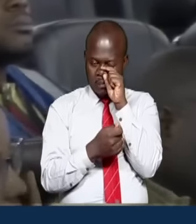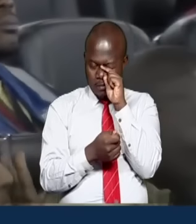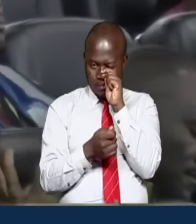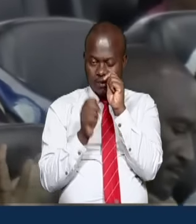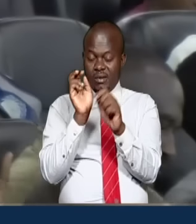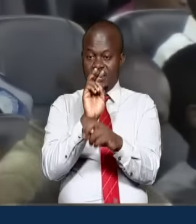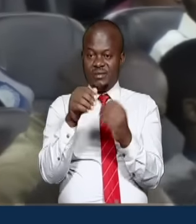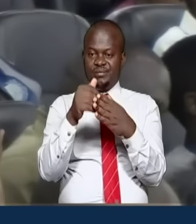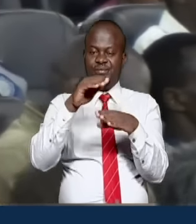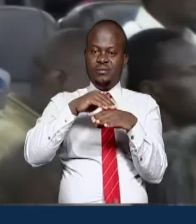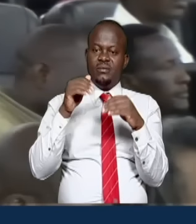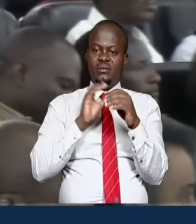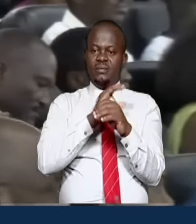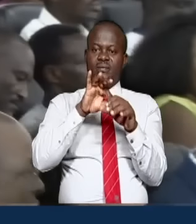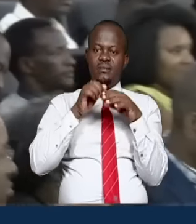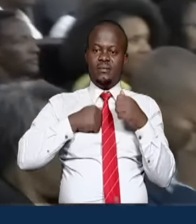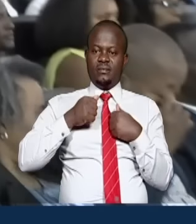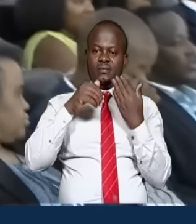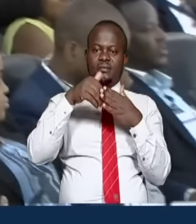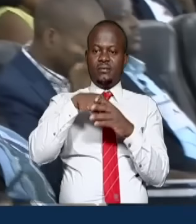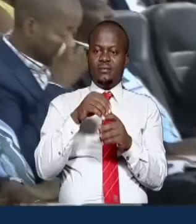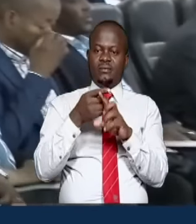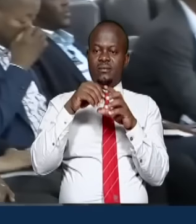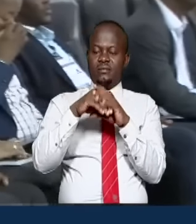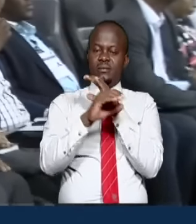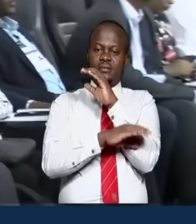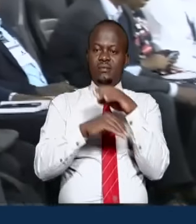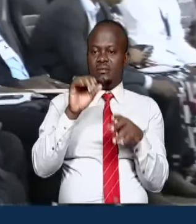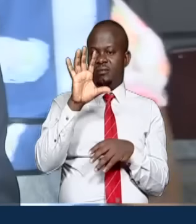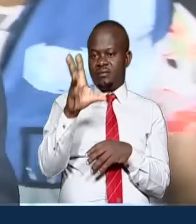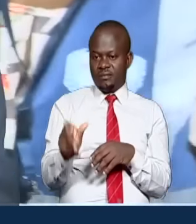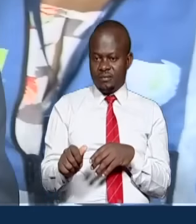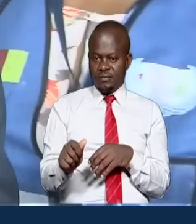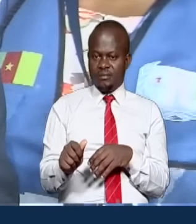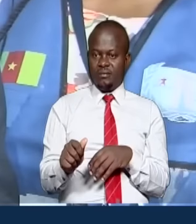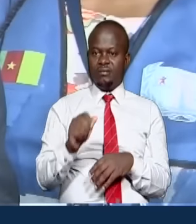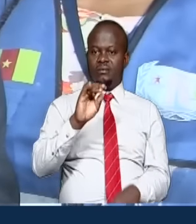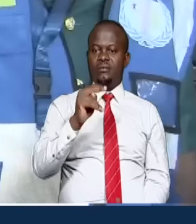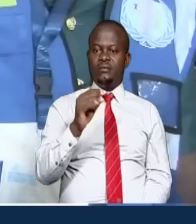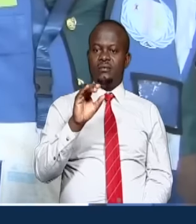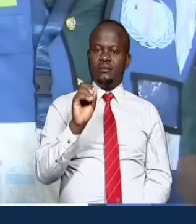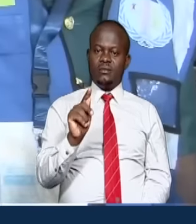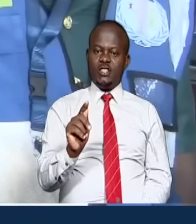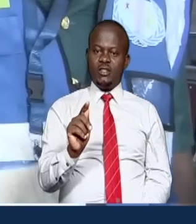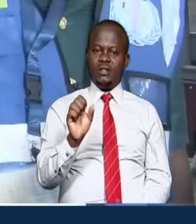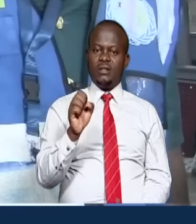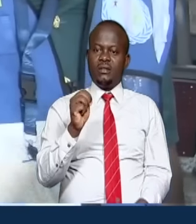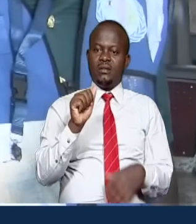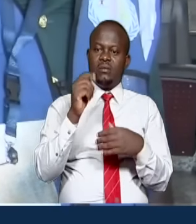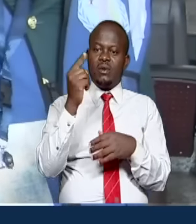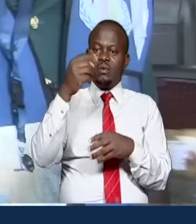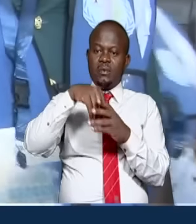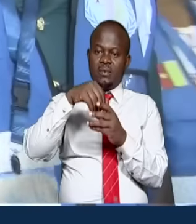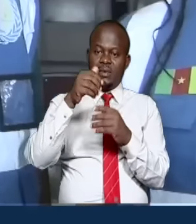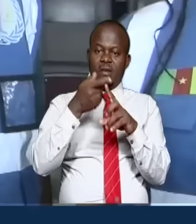Indorerezi zatumiwe na komisiyo y'amatora mu Rwanda higanjemo abakomoka mu bihugu byo ku mugabane wa Afurika. Njoke Akono Simon Pierre n'umwe muri zo